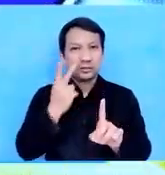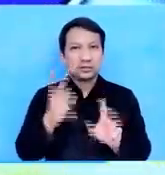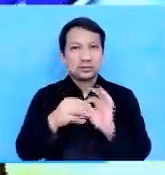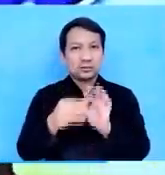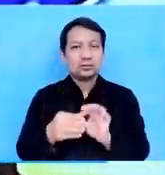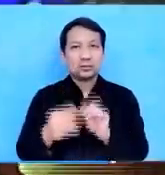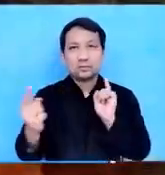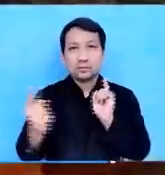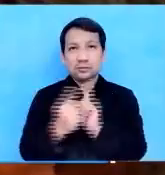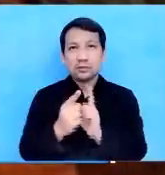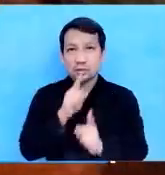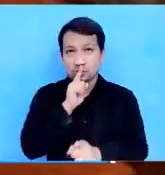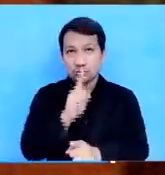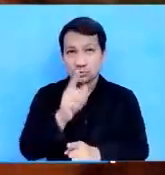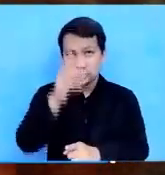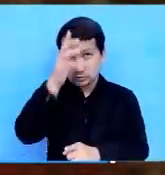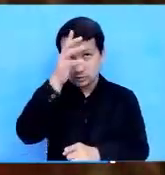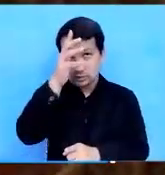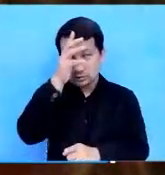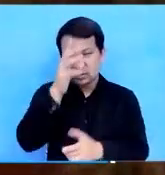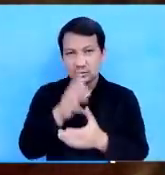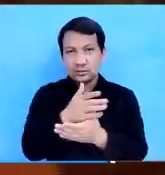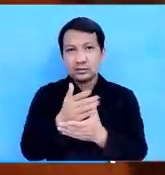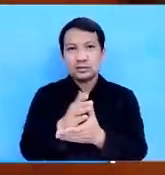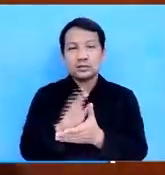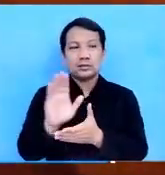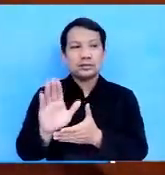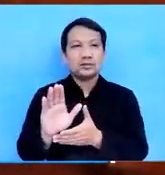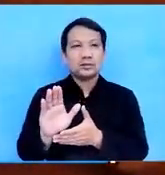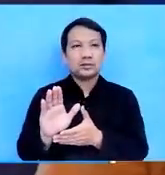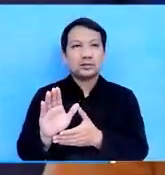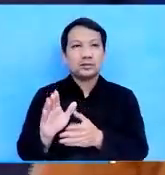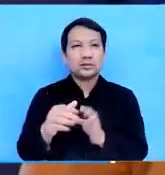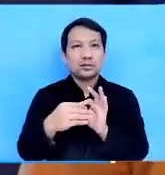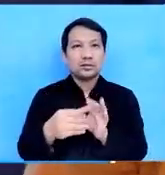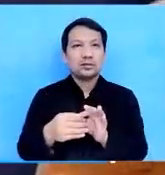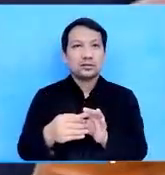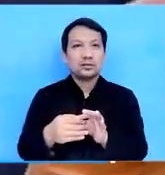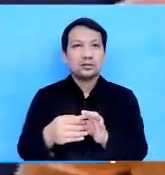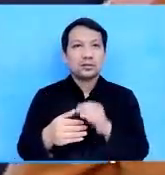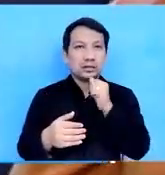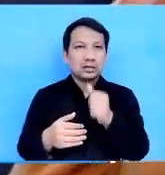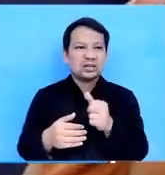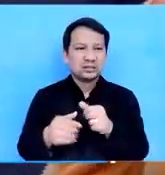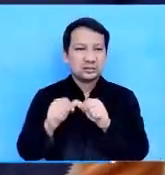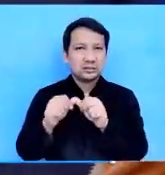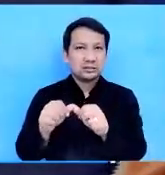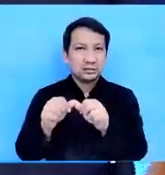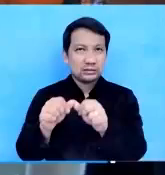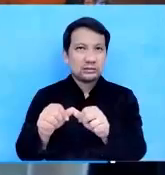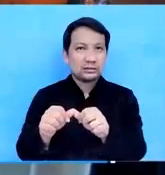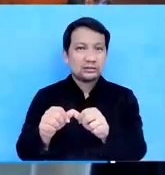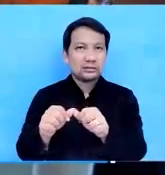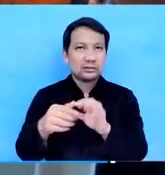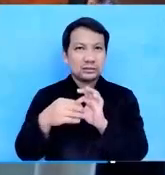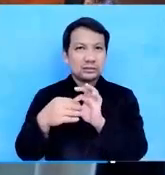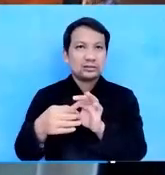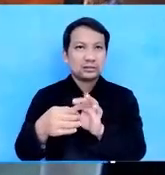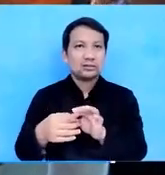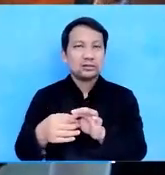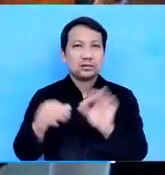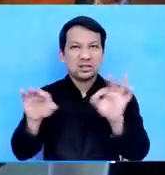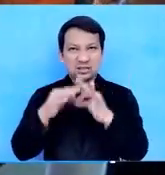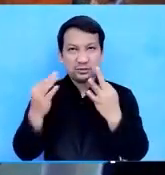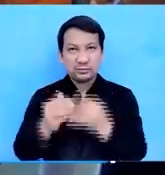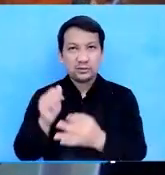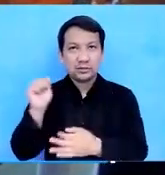kanyang tunay na ama. Binahagi yan ni Ma sa isang panayam. Yun nga lang, hindi raw nagtuloy-tuloy ang kanilang ugnayan. May pamilya na